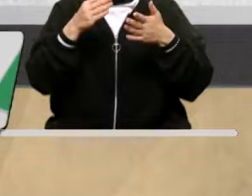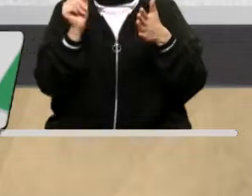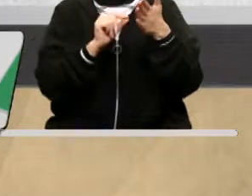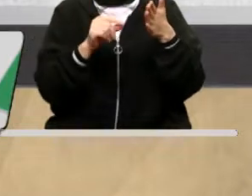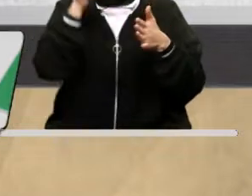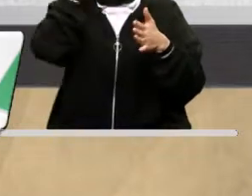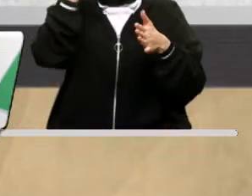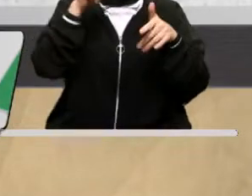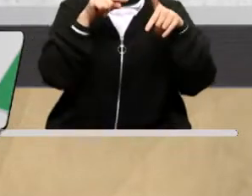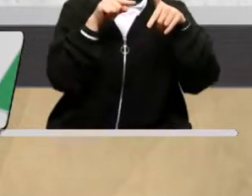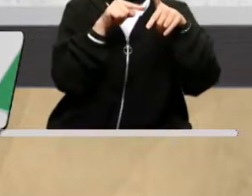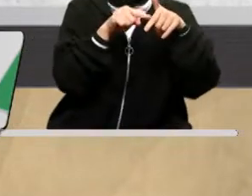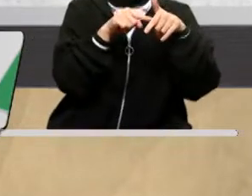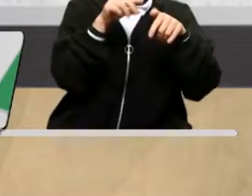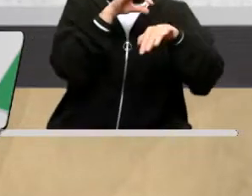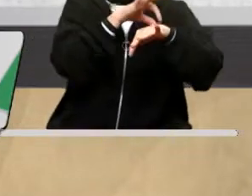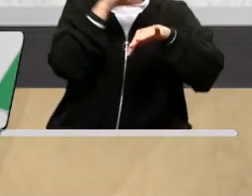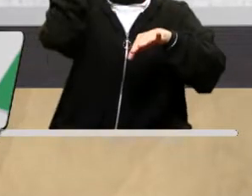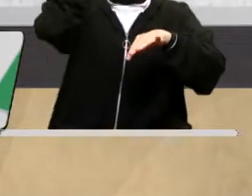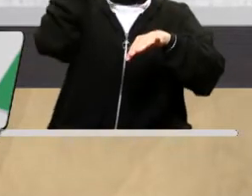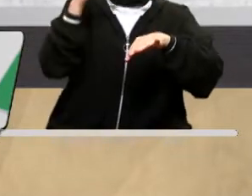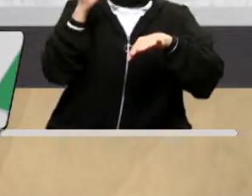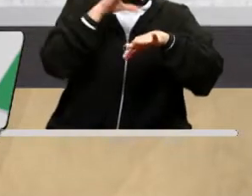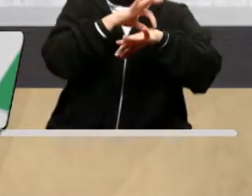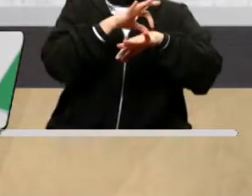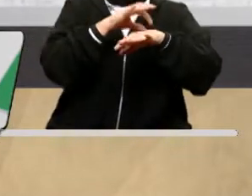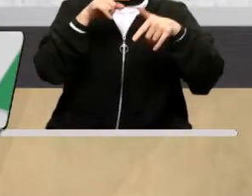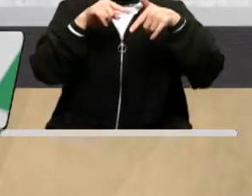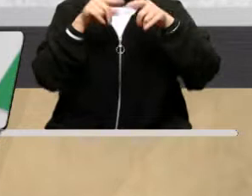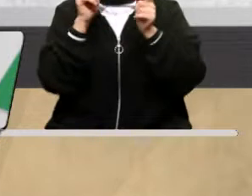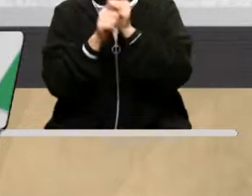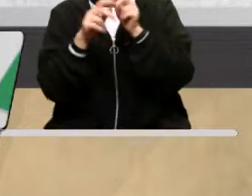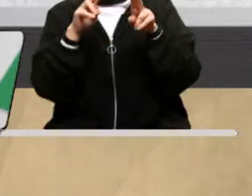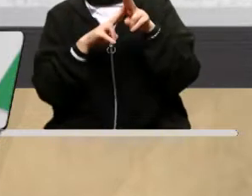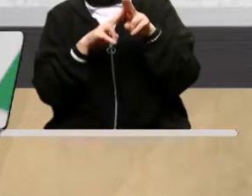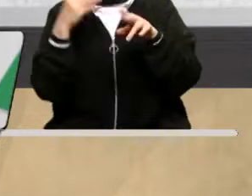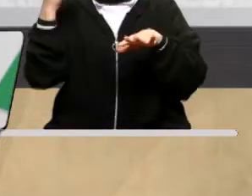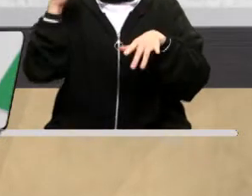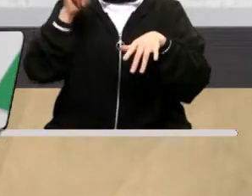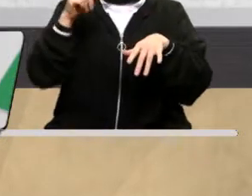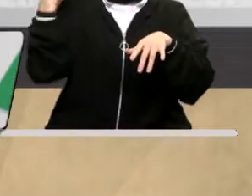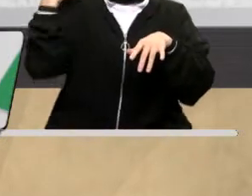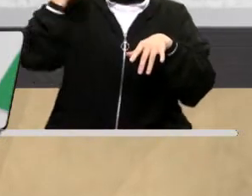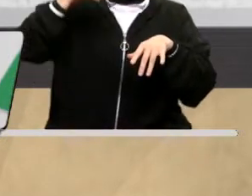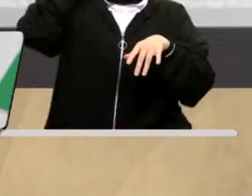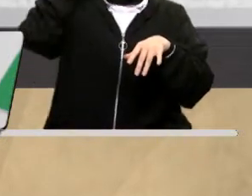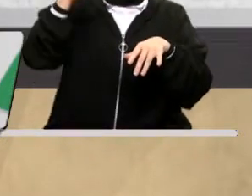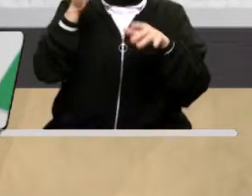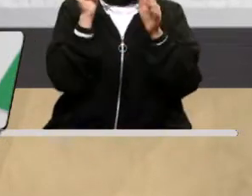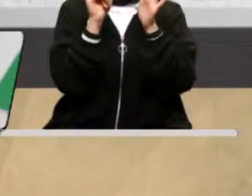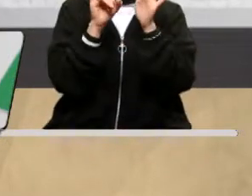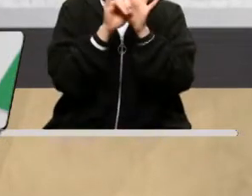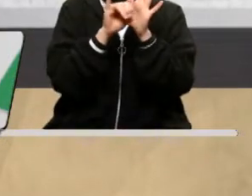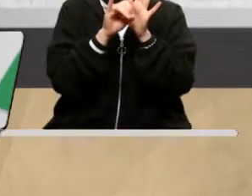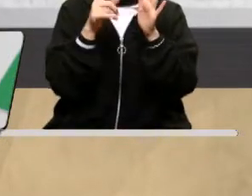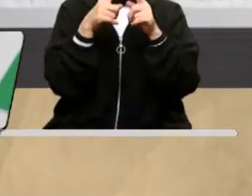Kurt. Kitabımızın çekilişine katılmak için Yeni Güne Merhaba TV Instagram hesabımızda paylaştığımız son gönderinin altına arkadaşlarınızı etiketlemenizi rica